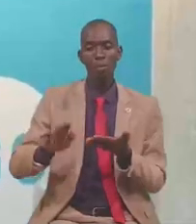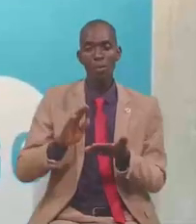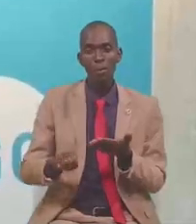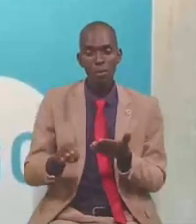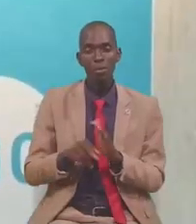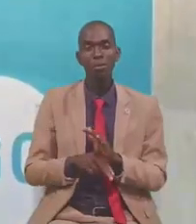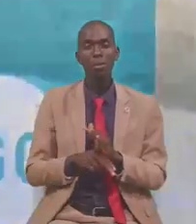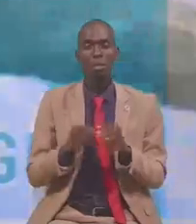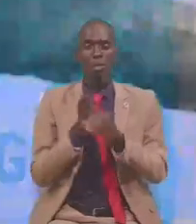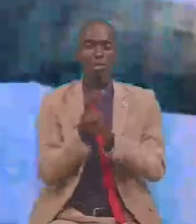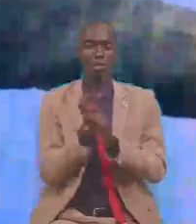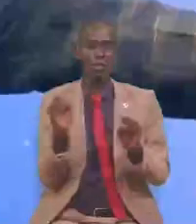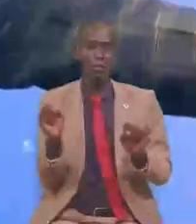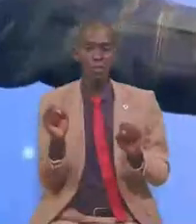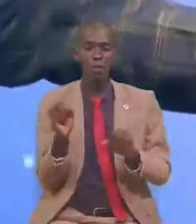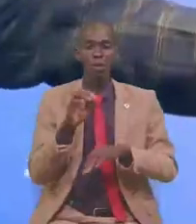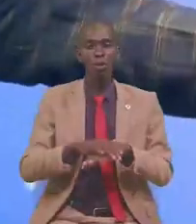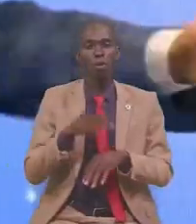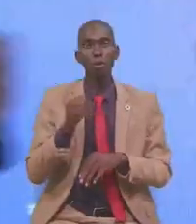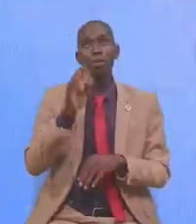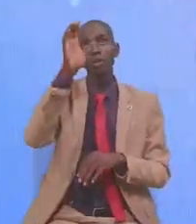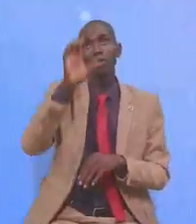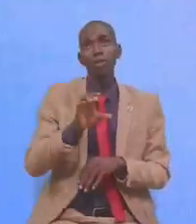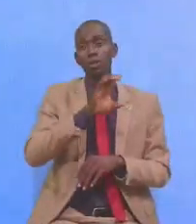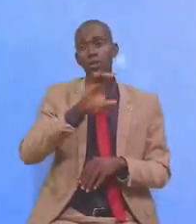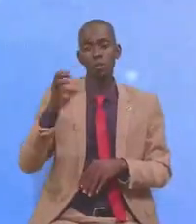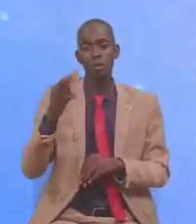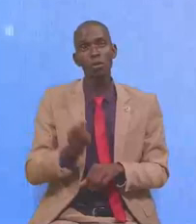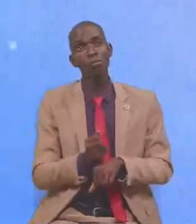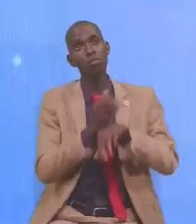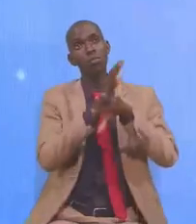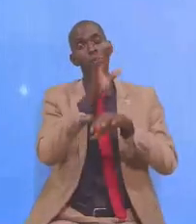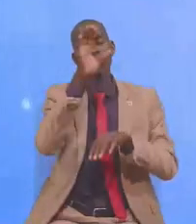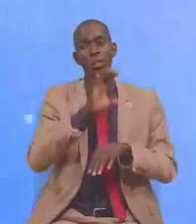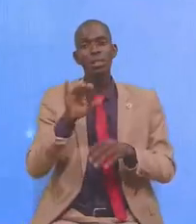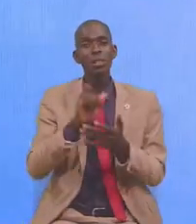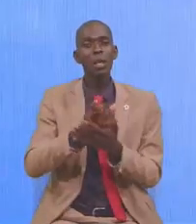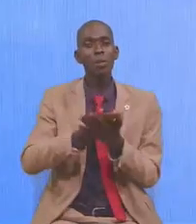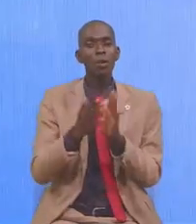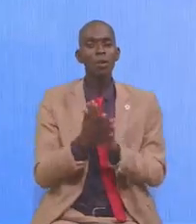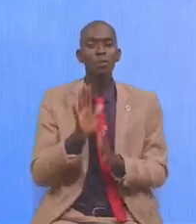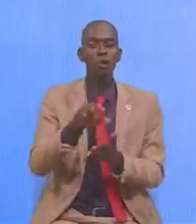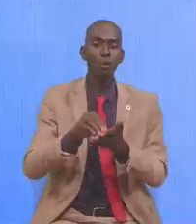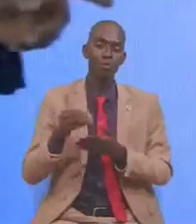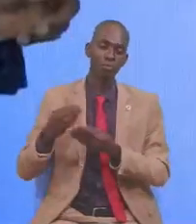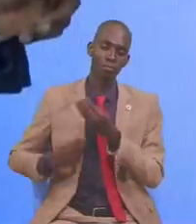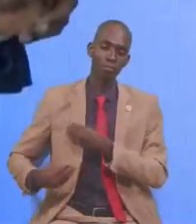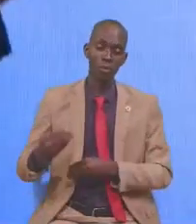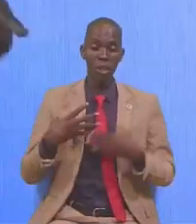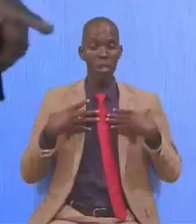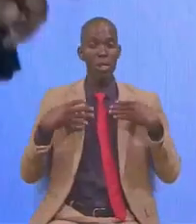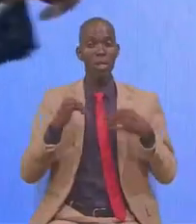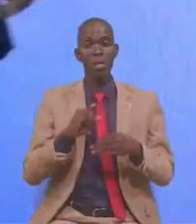salut à la croix du calvaire, alors cela devient votre droit d'aînesse. Oui,